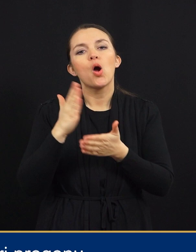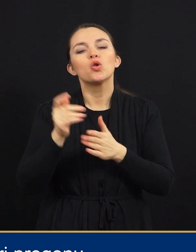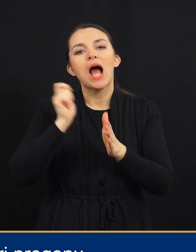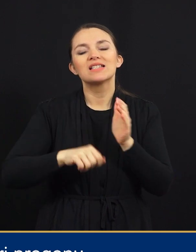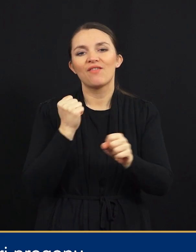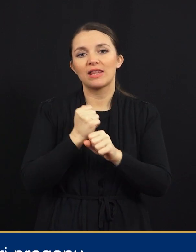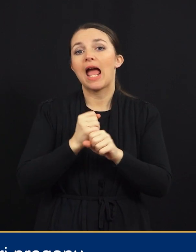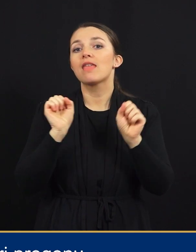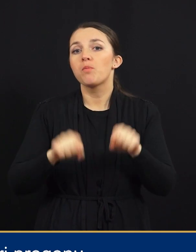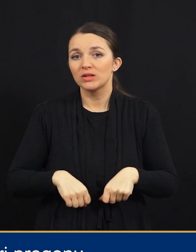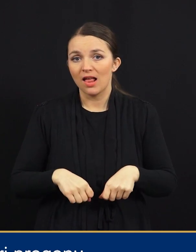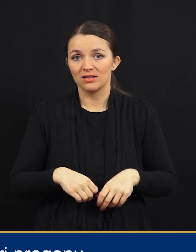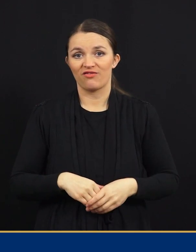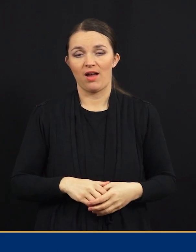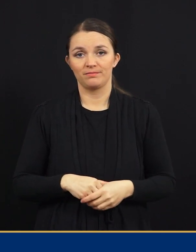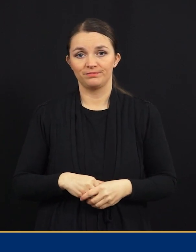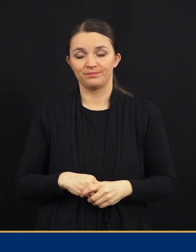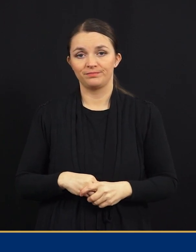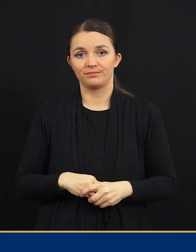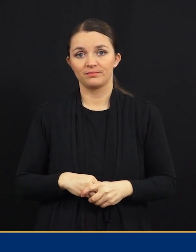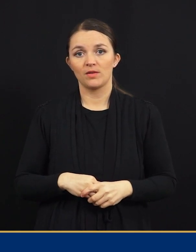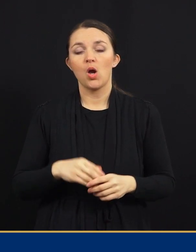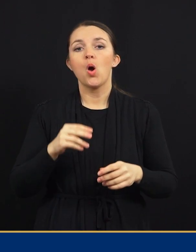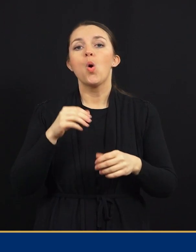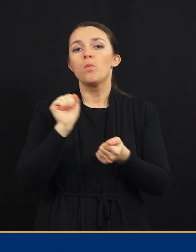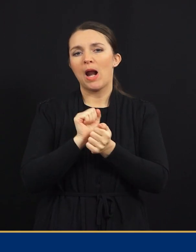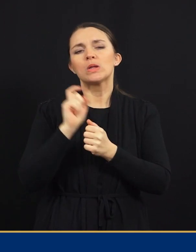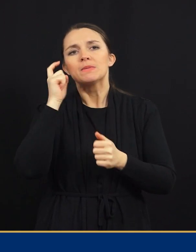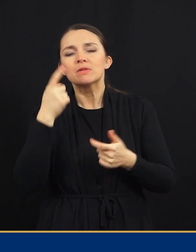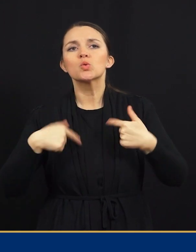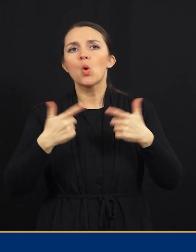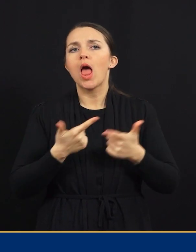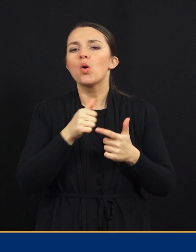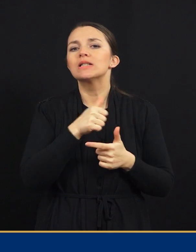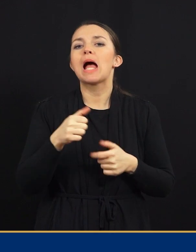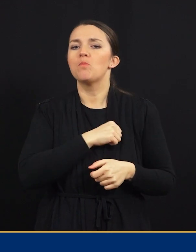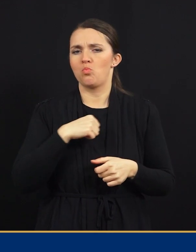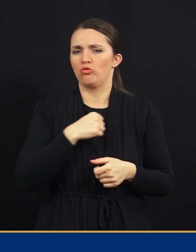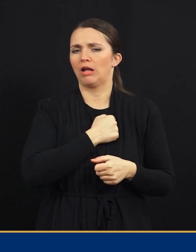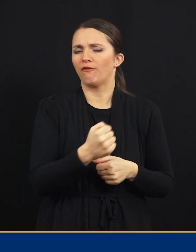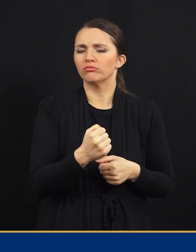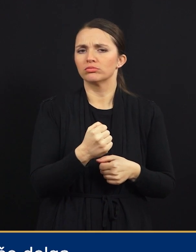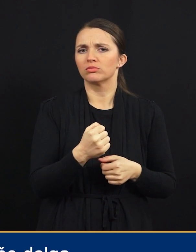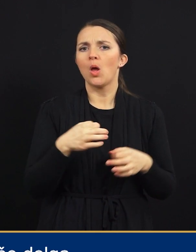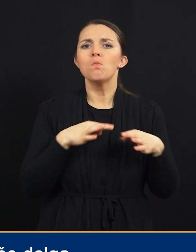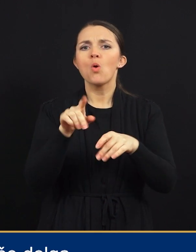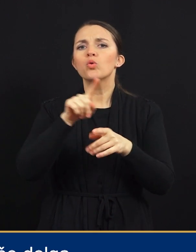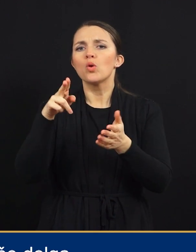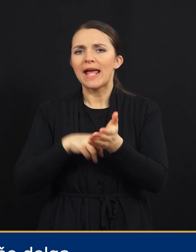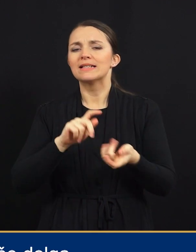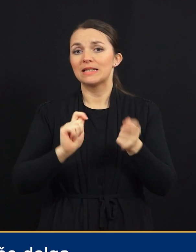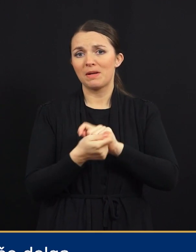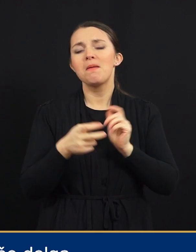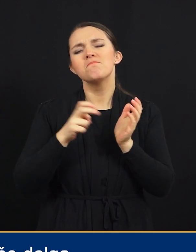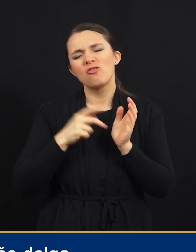kaznivega dejanja posilstva. V pravnem smislu smo lahko samozavestni, pot do dejanskih